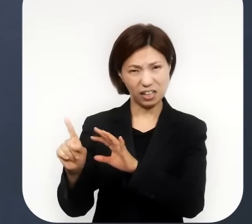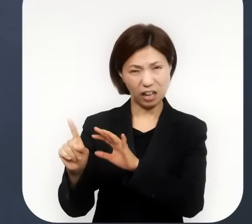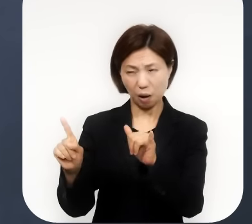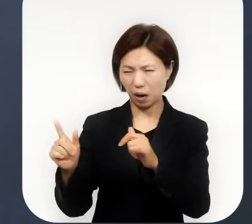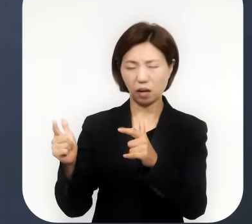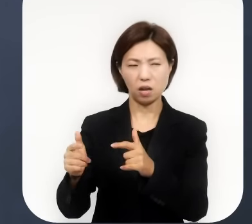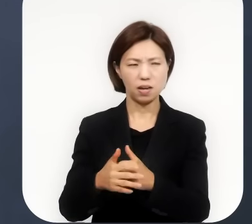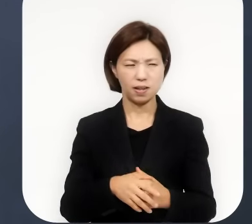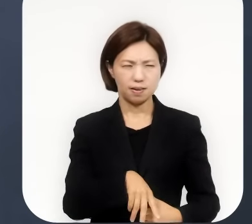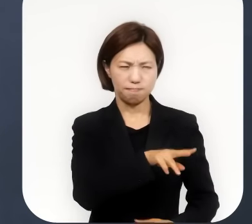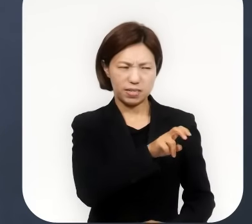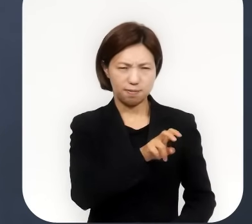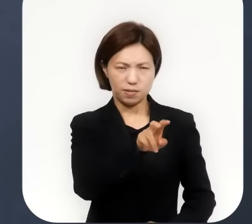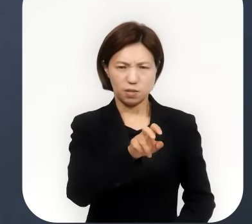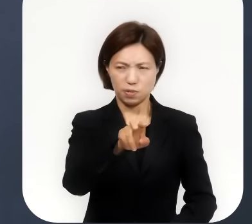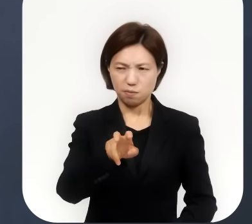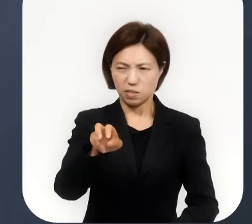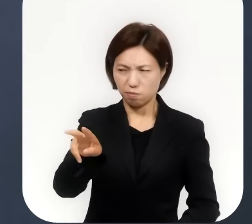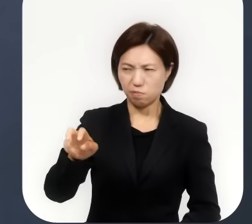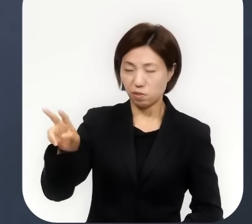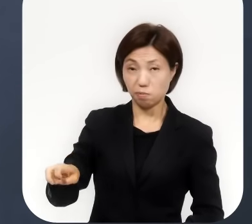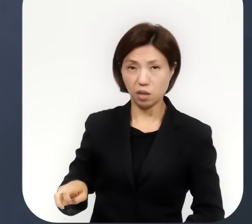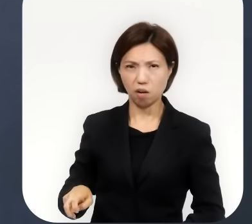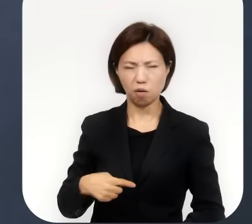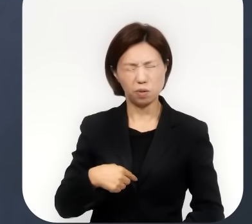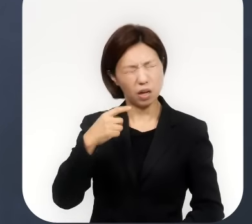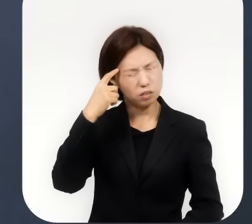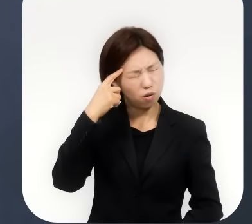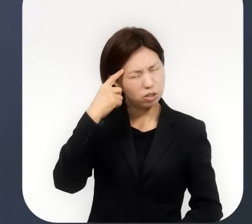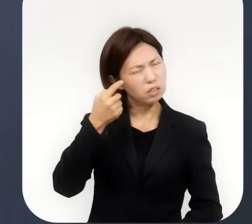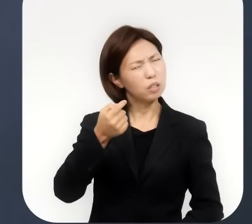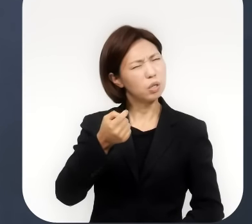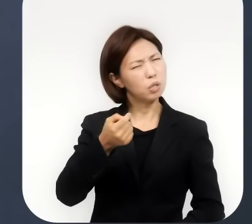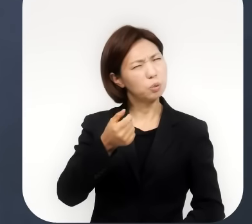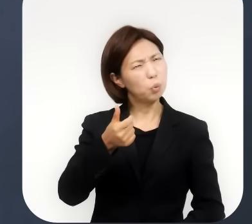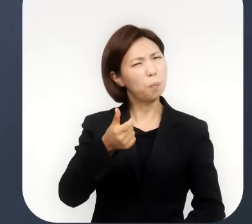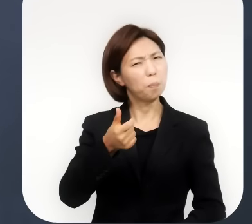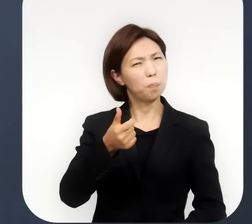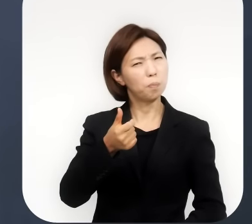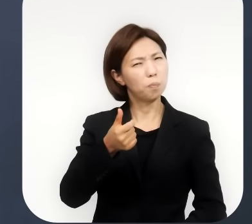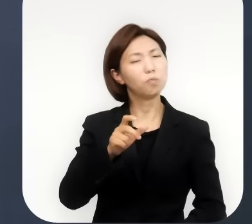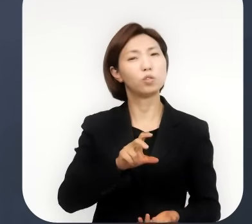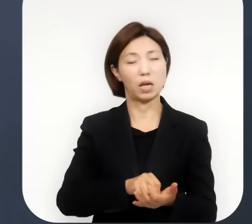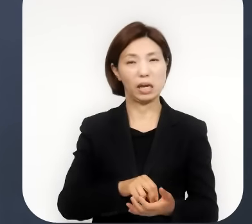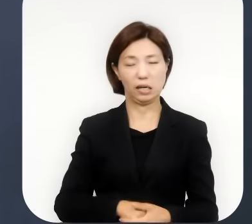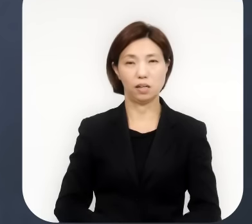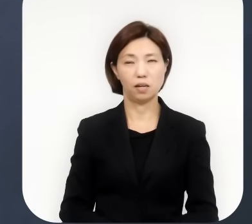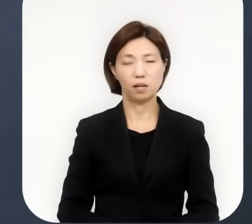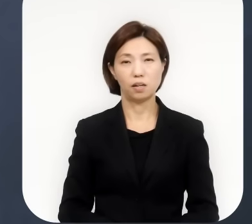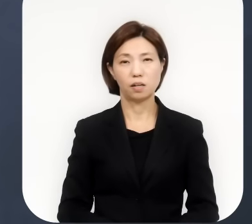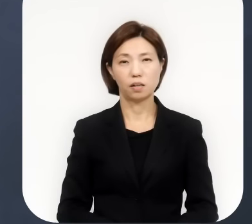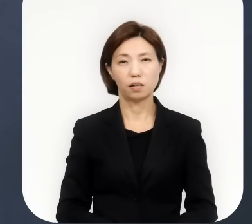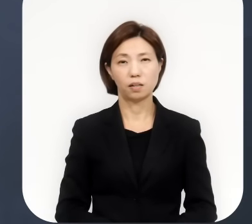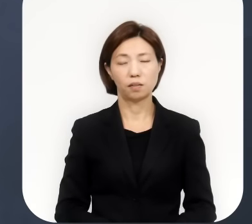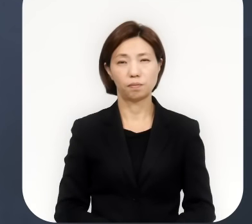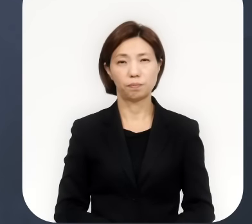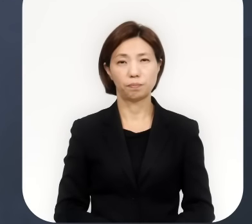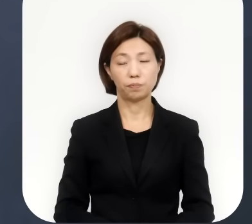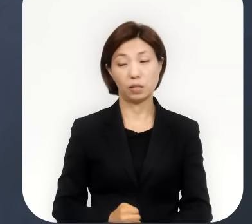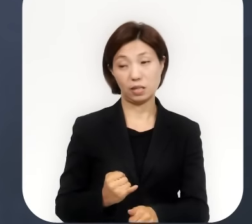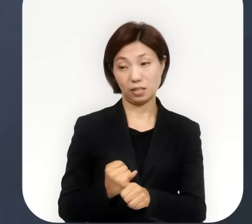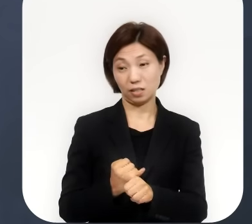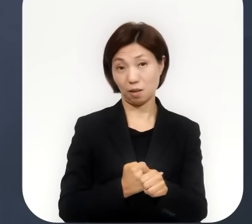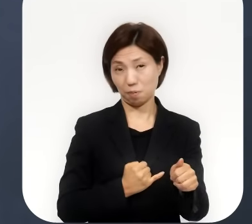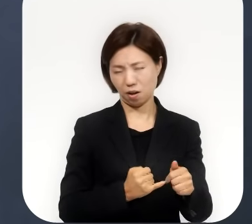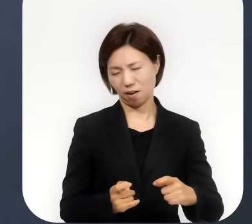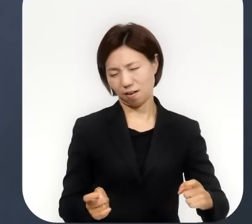사람을 그렇다 그러면 내 정신에 좀 문제가 있다 이렇게 생각을 하셔야 됩니다 그러니까